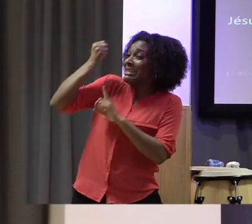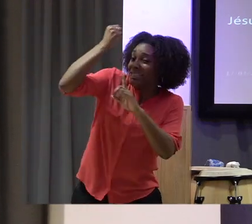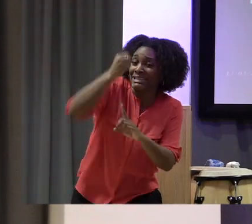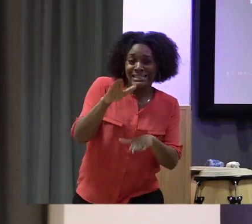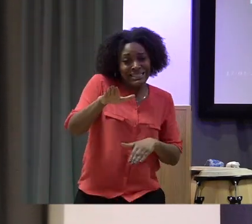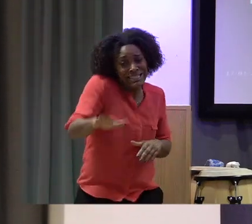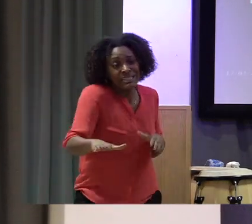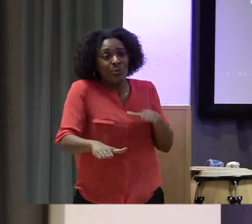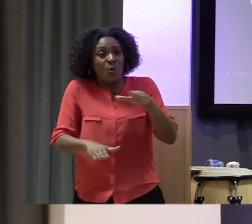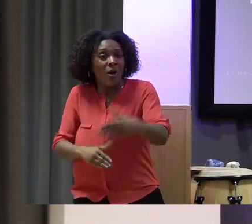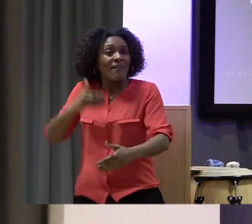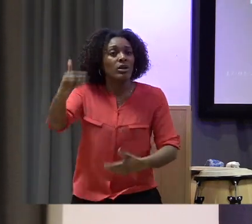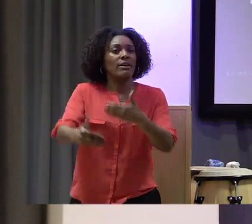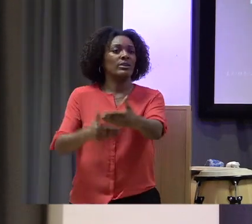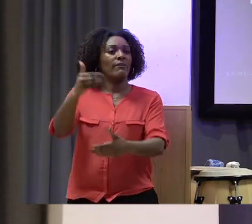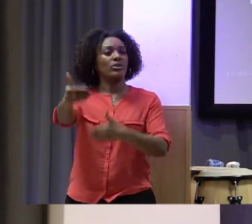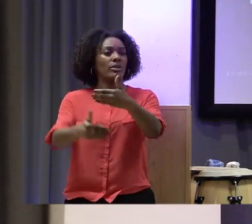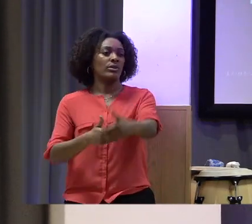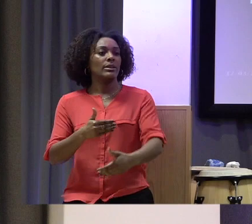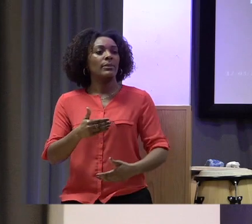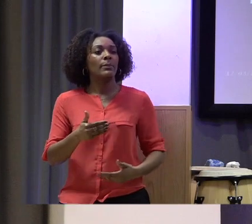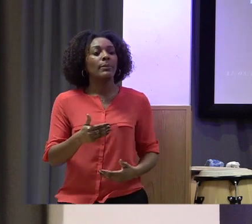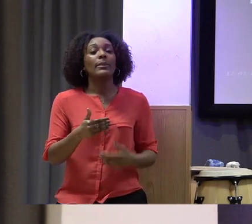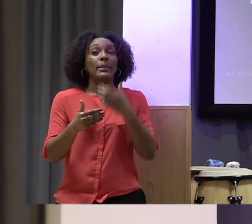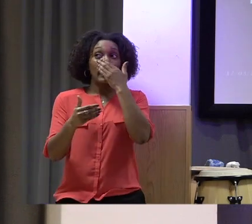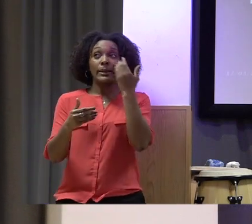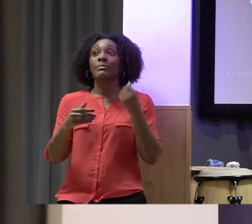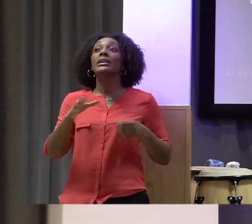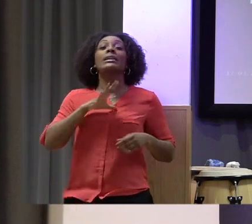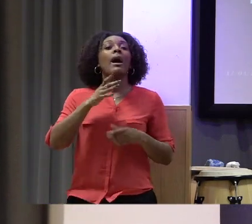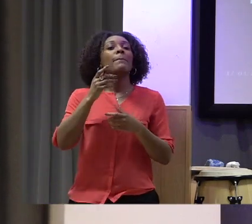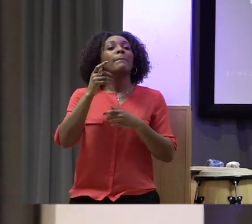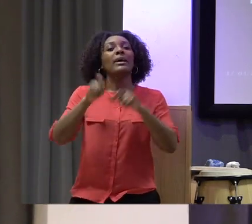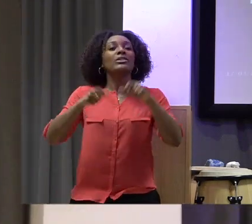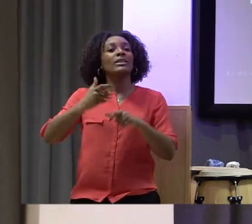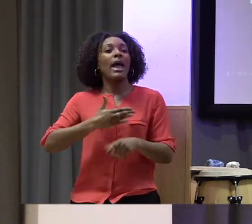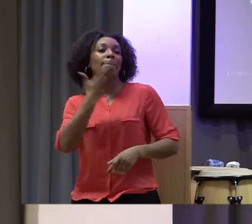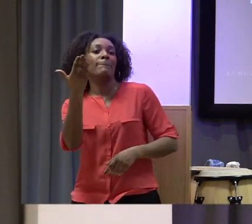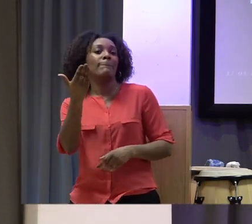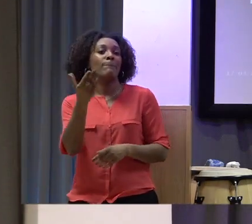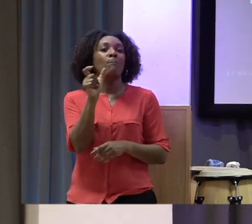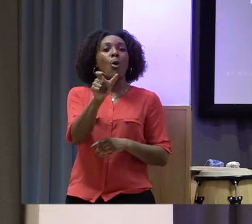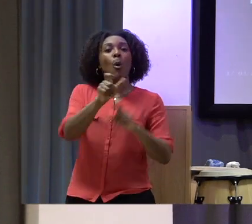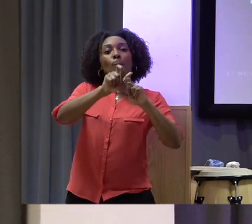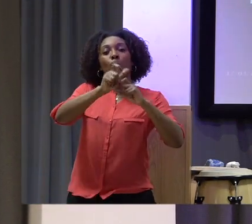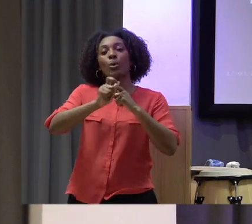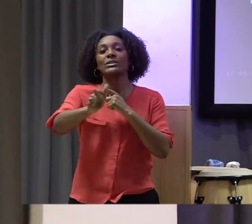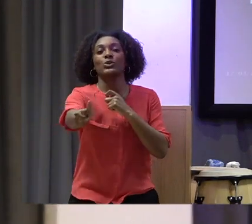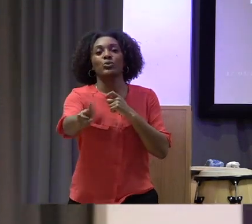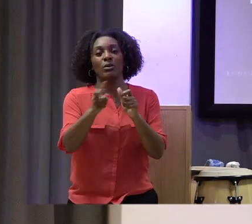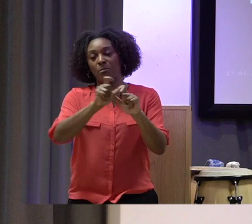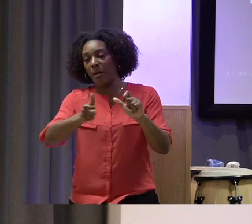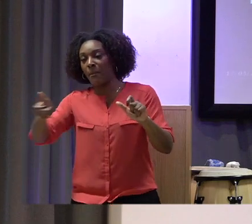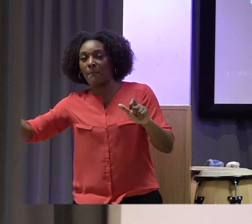gens qui aiment bien, les gens qui aiment parler de processus, des choses comme ça, on